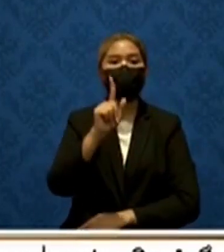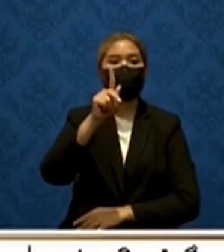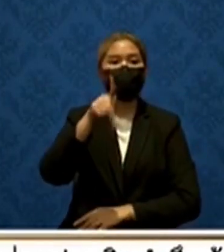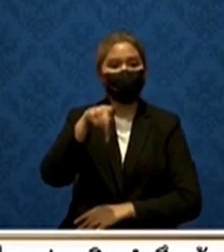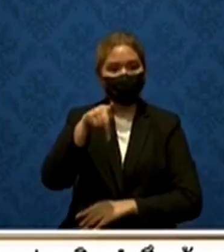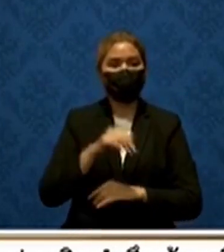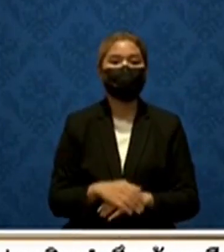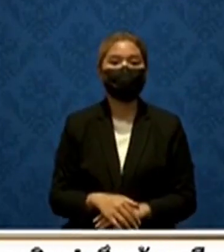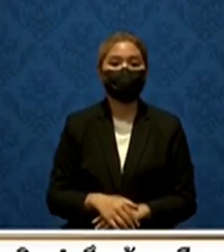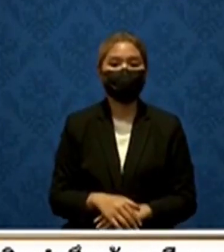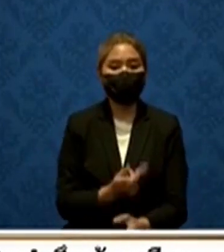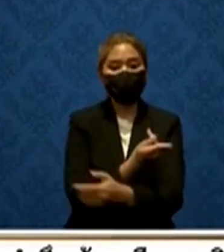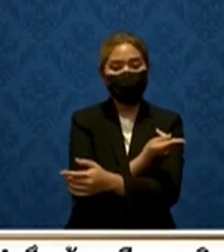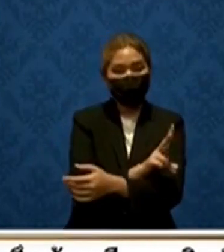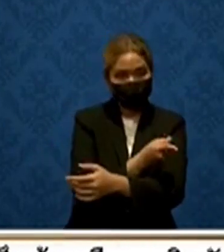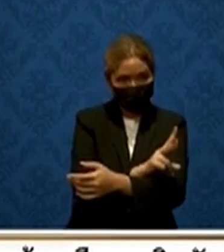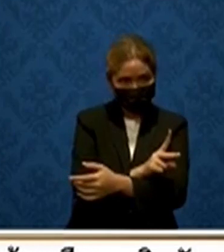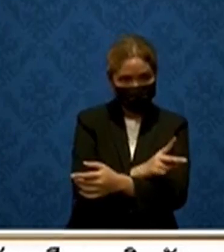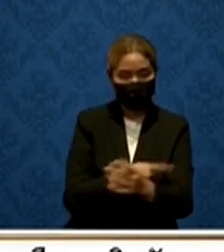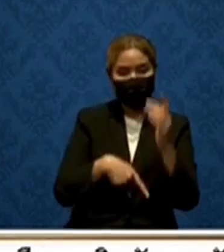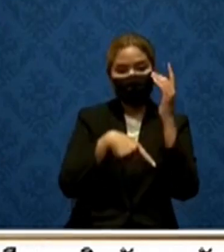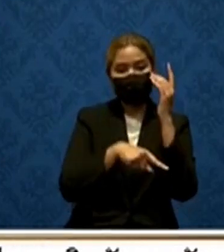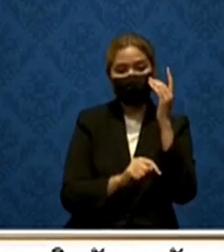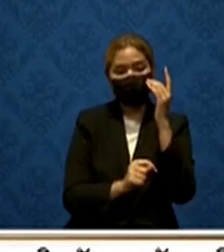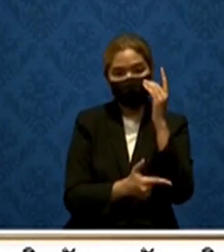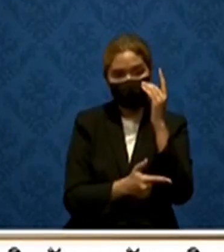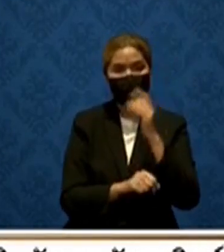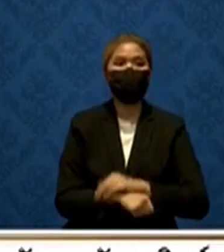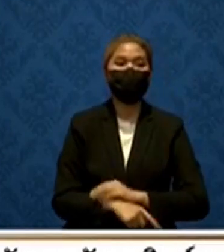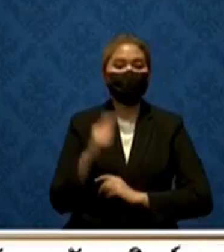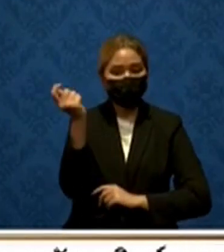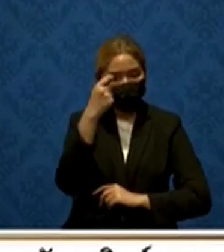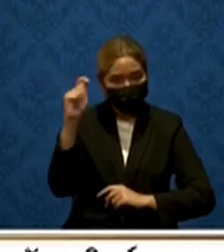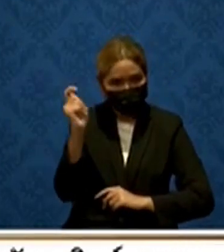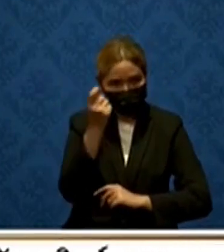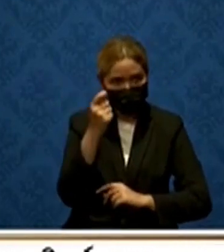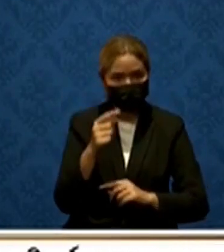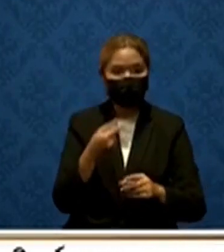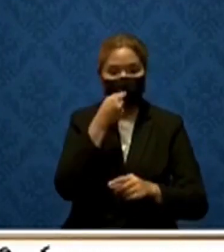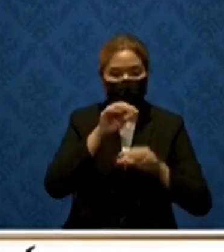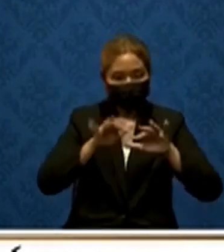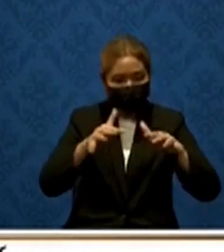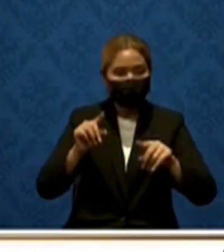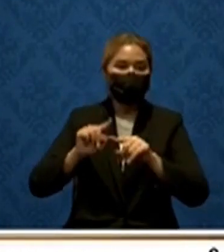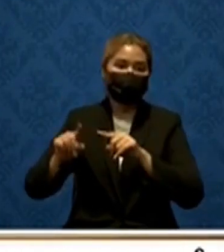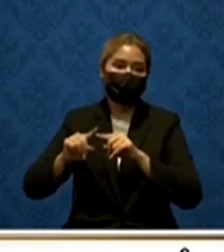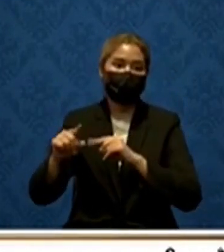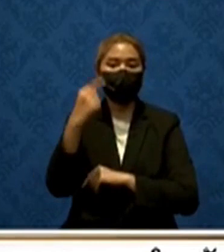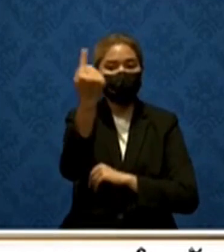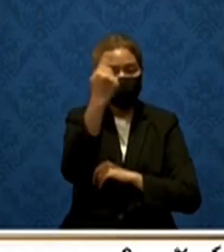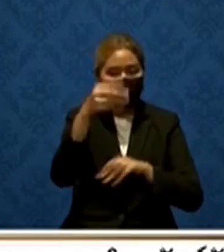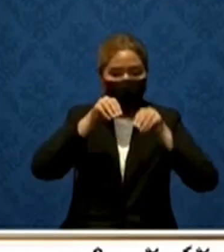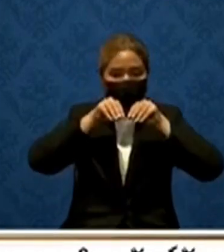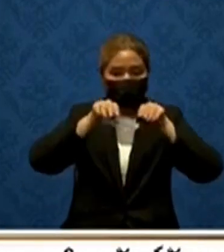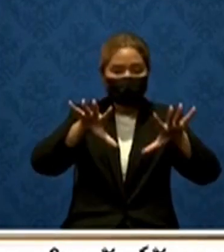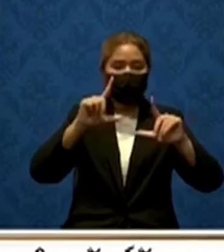โโมตการทองเที่วภูเก็ทางงากระบีอัตามันแล้วก็ยังช่วยทำให้เราโรโมตข้าวไทยได้ด้วยให